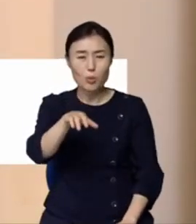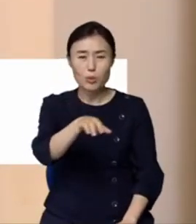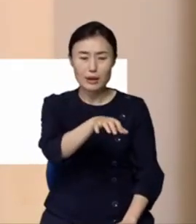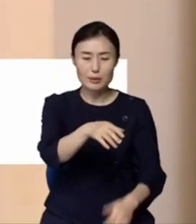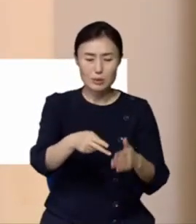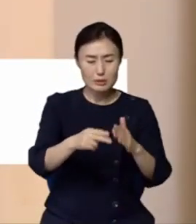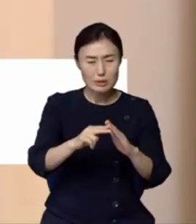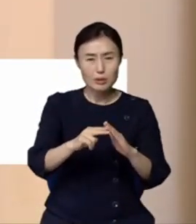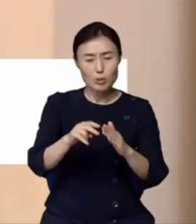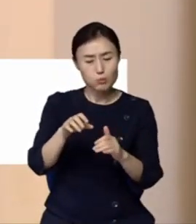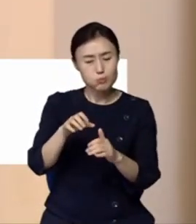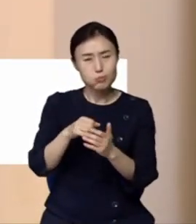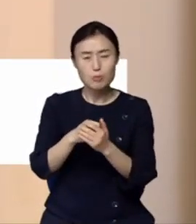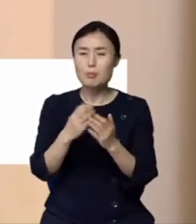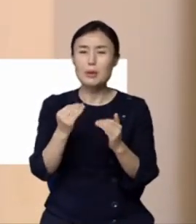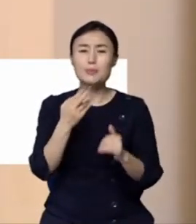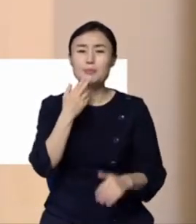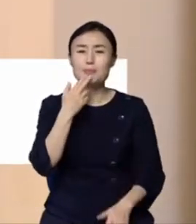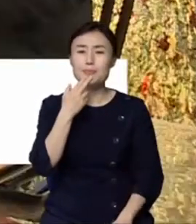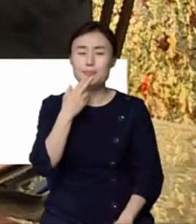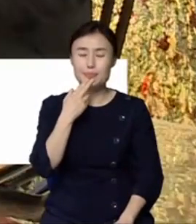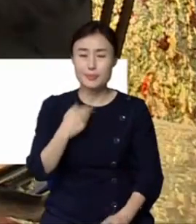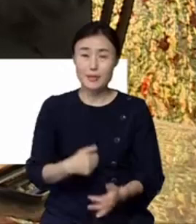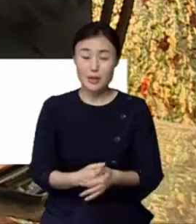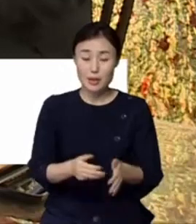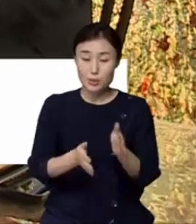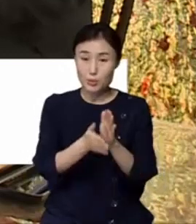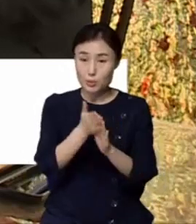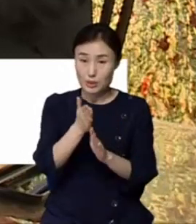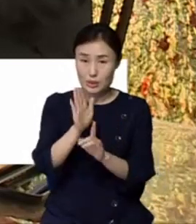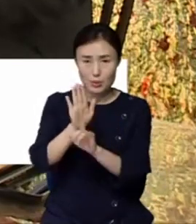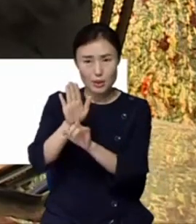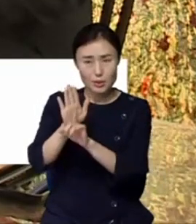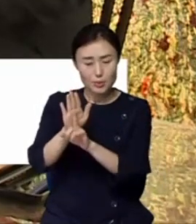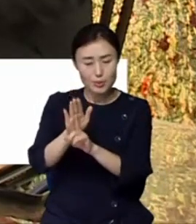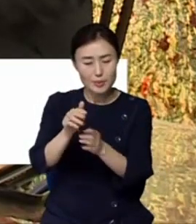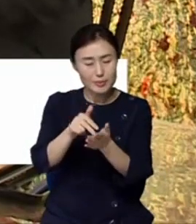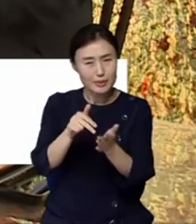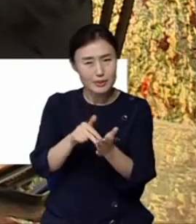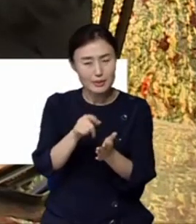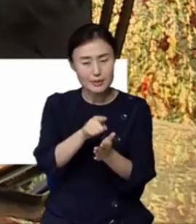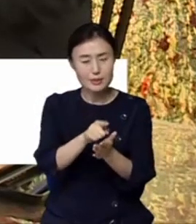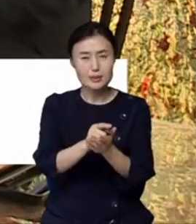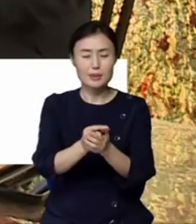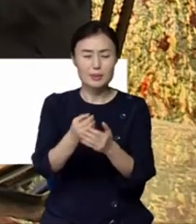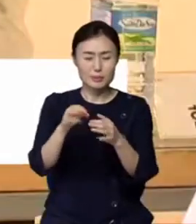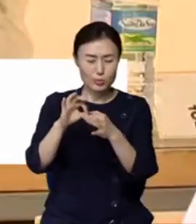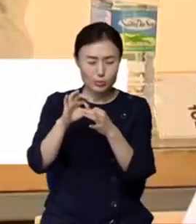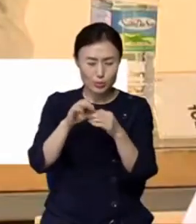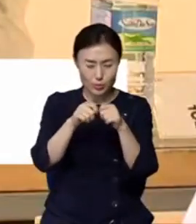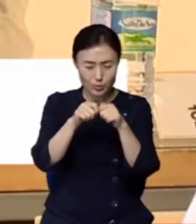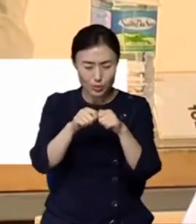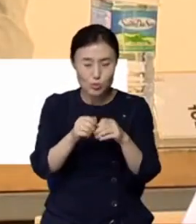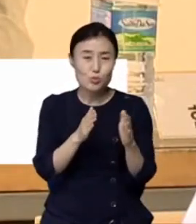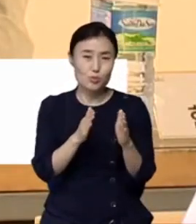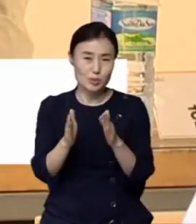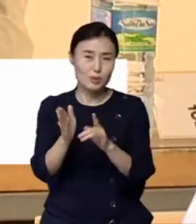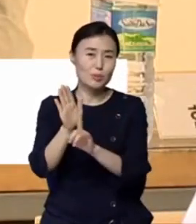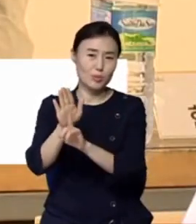부분 보존되지 못하는 경우가 많다며 도시 마케팅 차원에서 이에 대한 체계적인 보도가 필요하다고